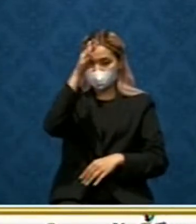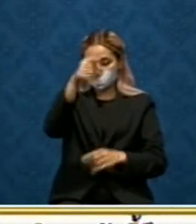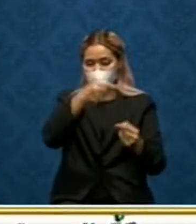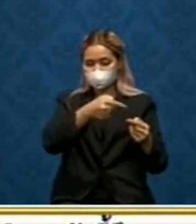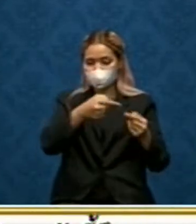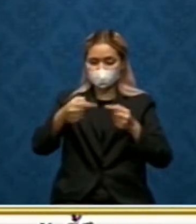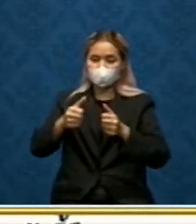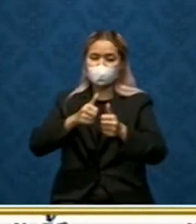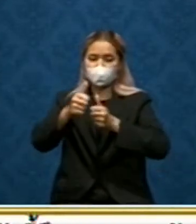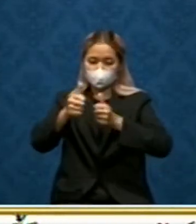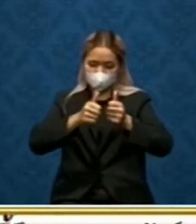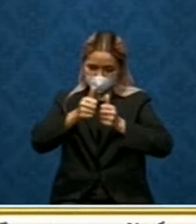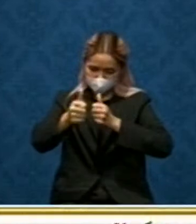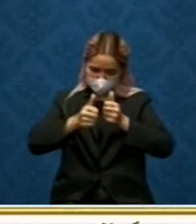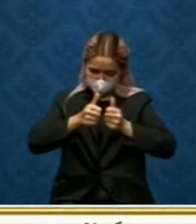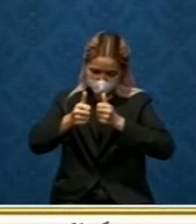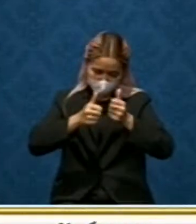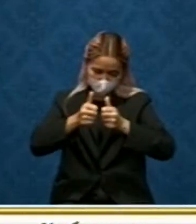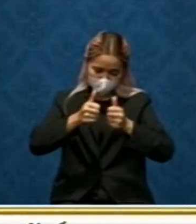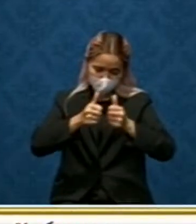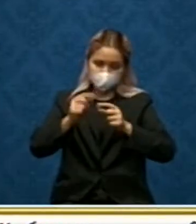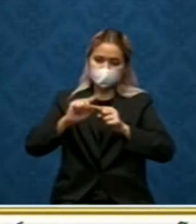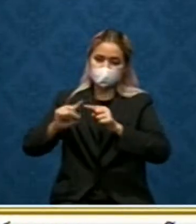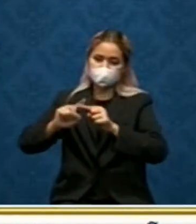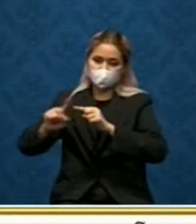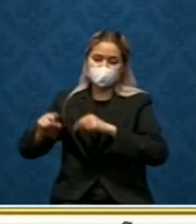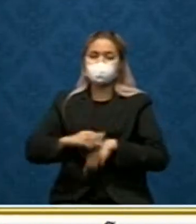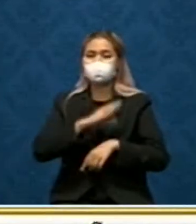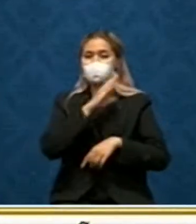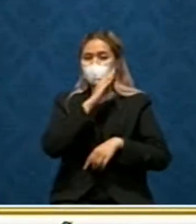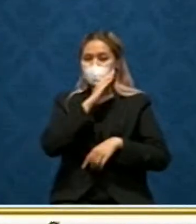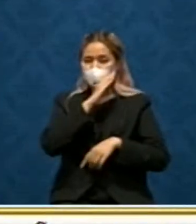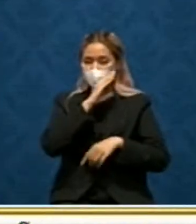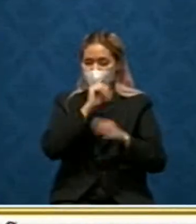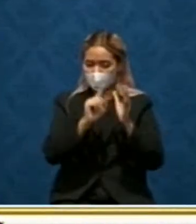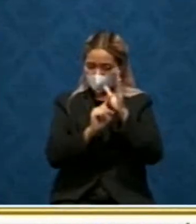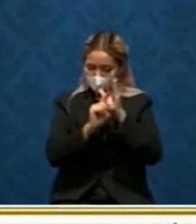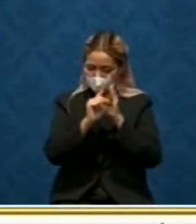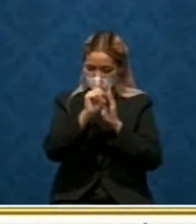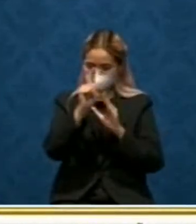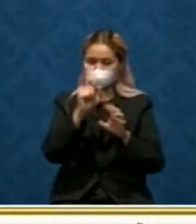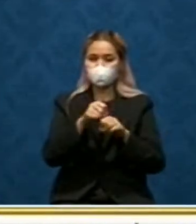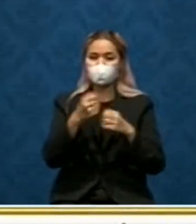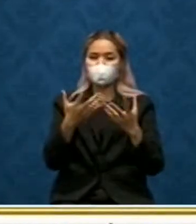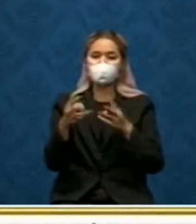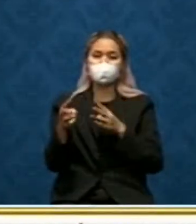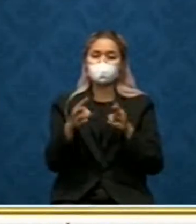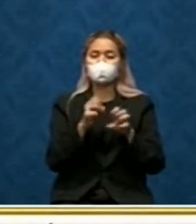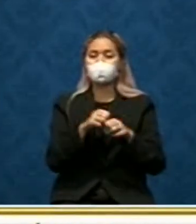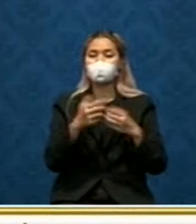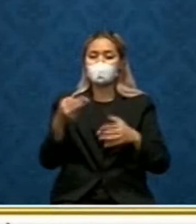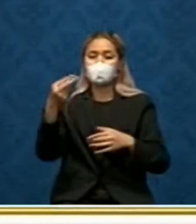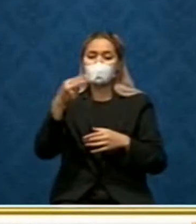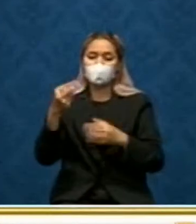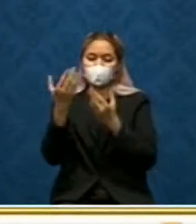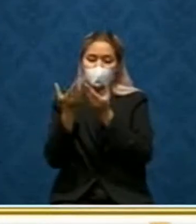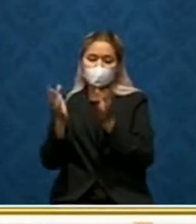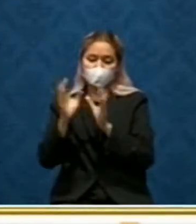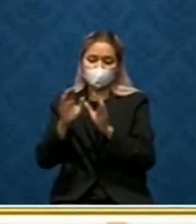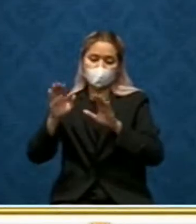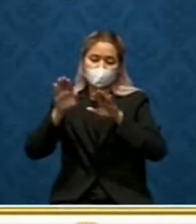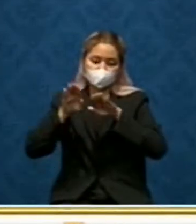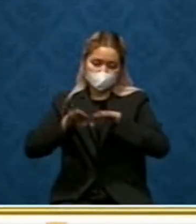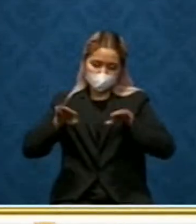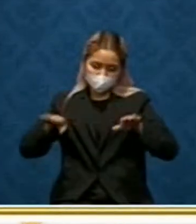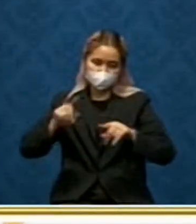มันตองแ่งขนกสูงมากถ้าสูงมากเราจะต้องทำไงเตรีมลูกหลานเราเตรีมคนของเรา